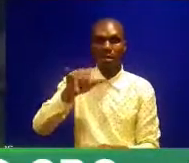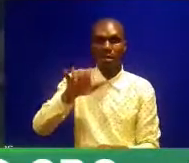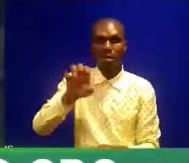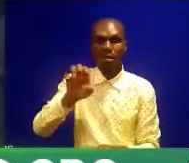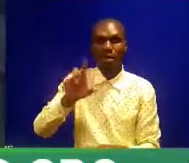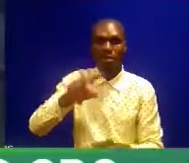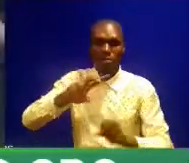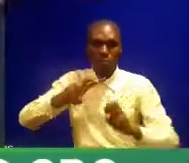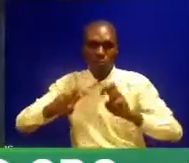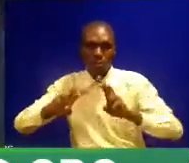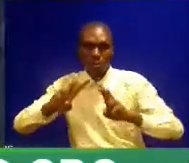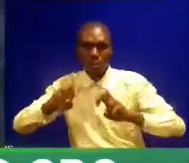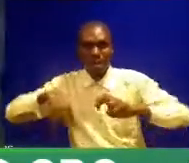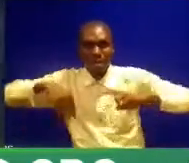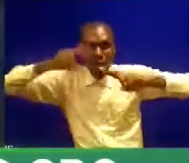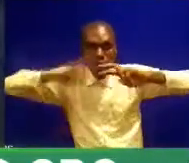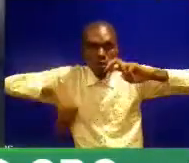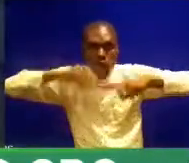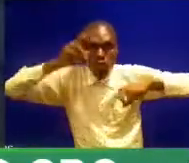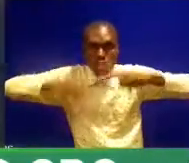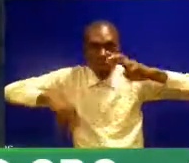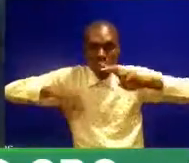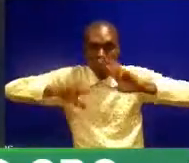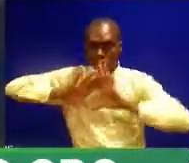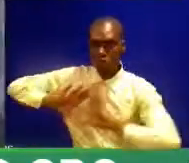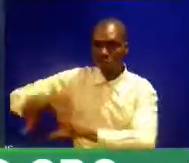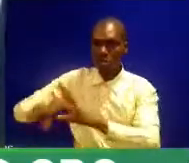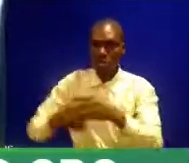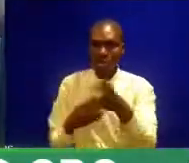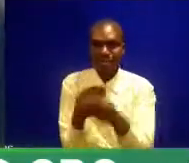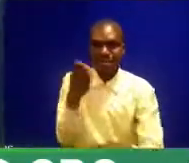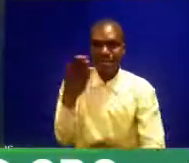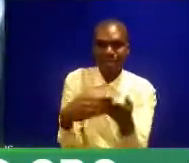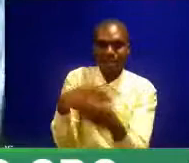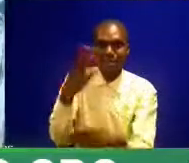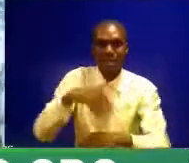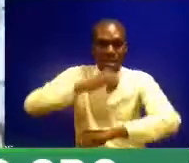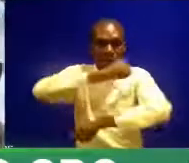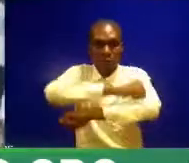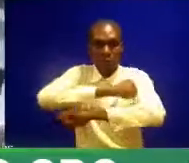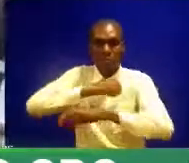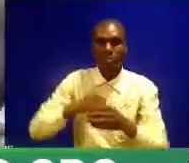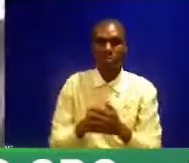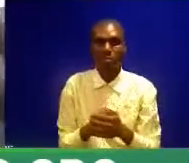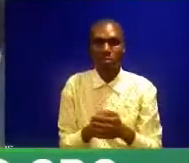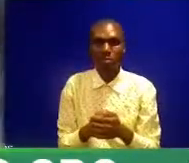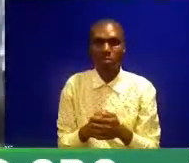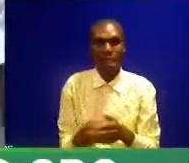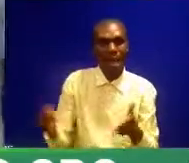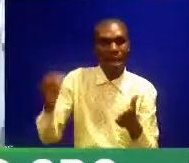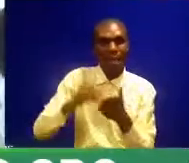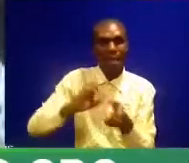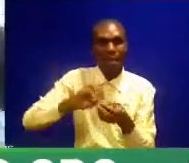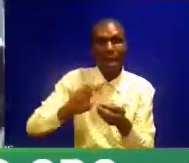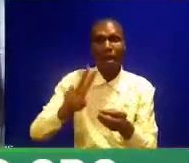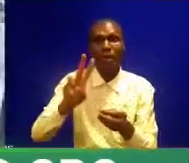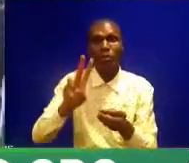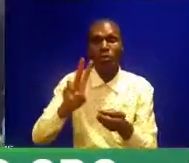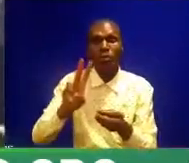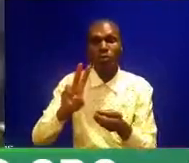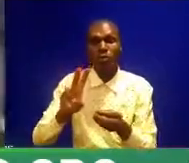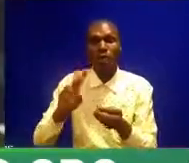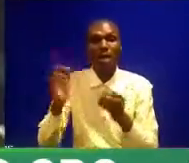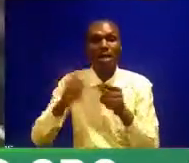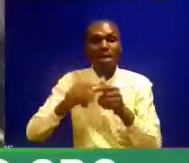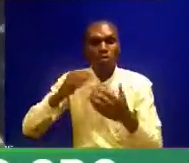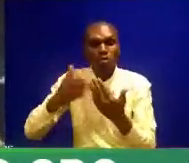lichibundi, monomono chis uniform, chitiye kuone rewe skuru, jone. Ndo kia kamera ngo teba, machogu,